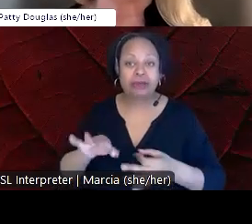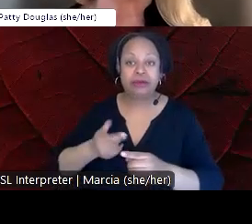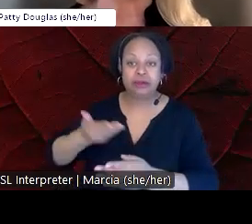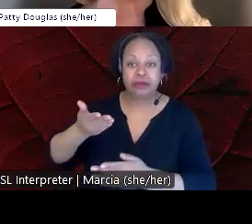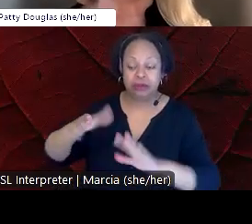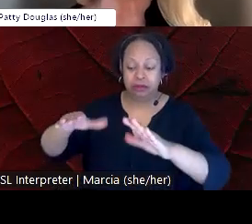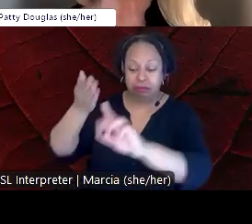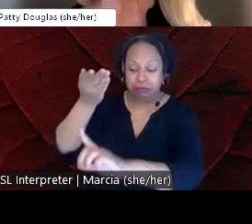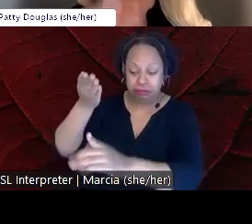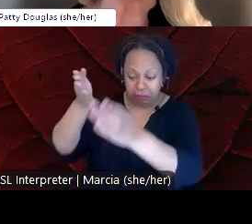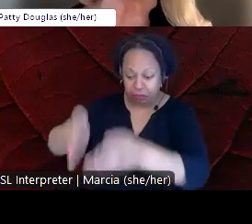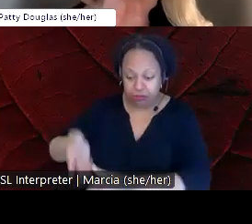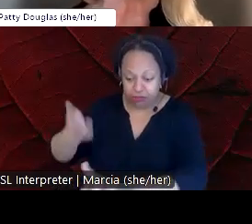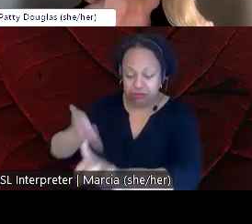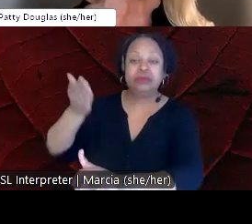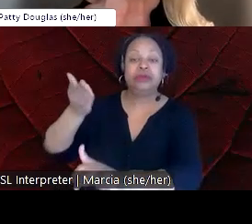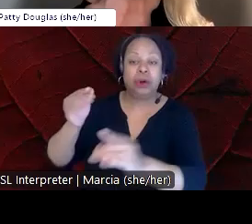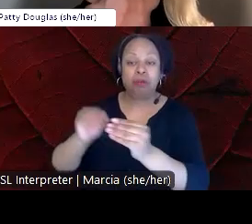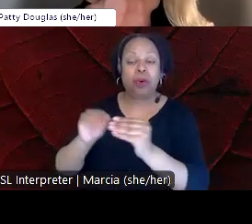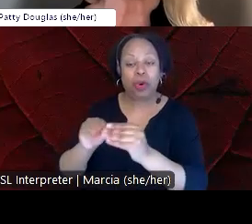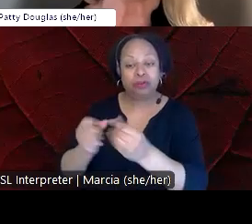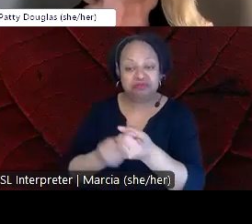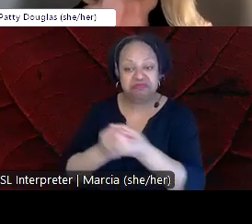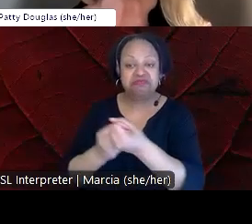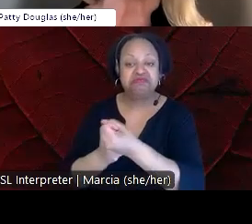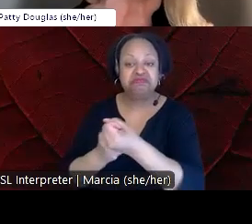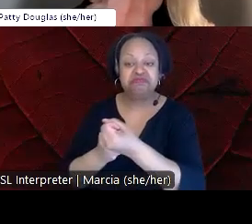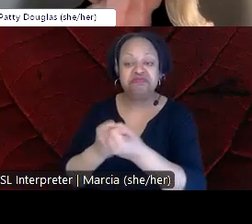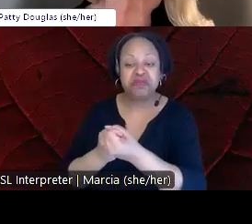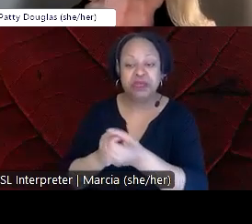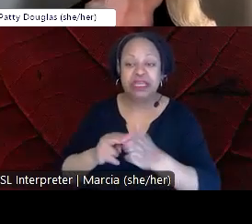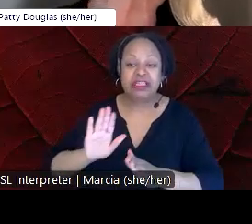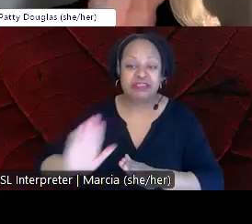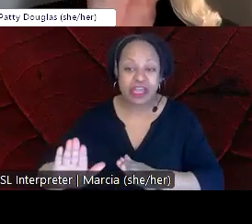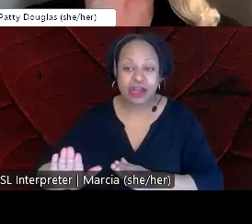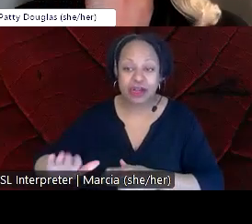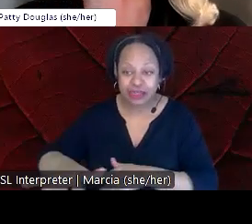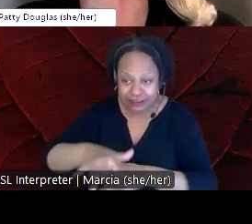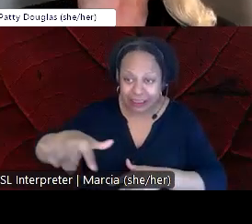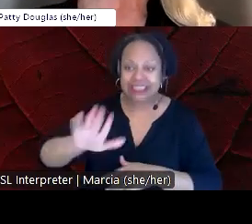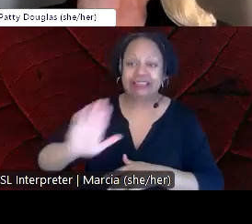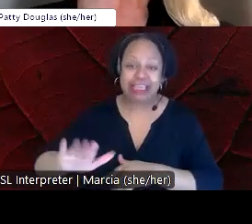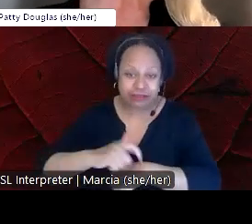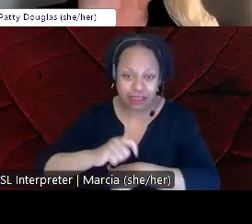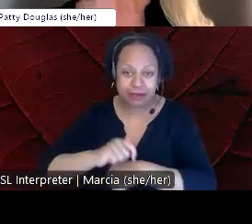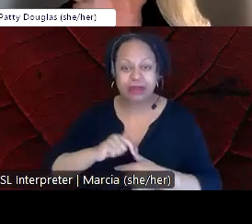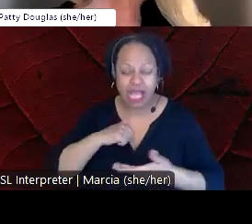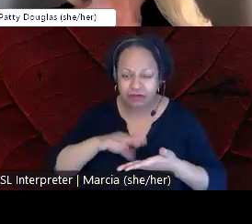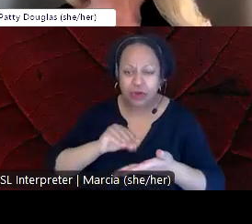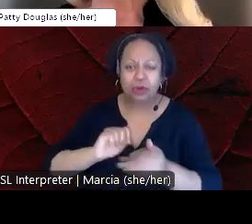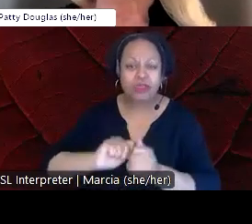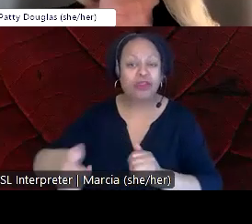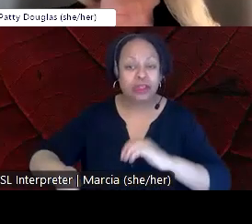décrire cette façon d'être de façon plus affirmative, c'est-à-dire dans leur propre espace et temps. Et je l'ai appris de la